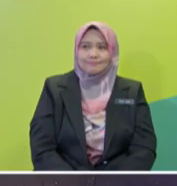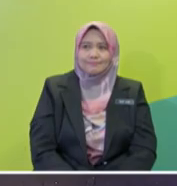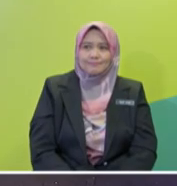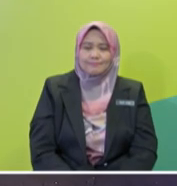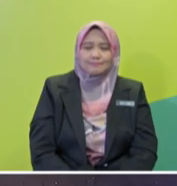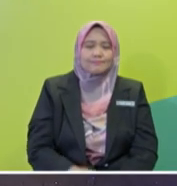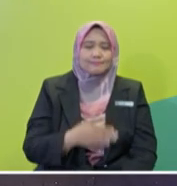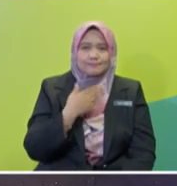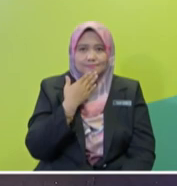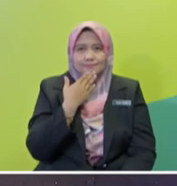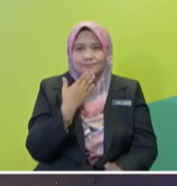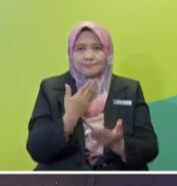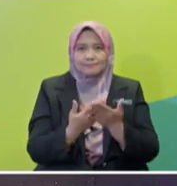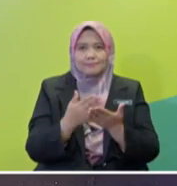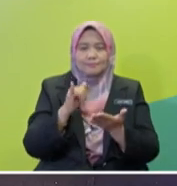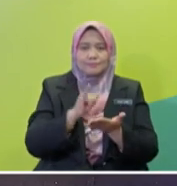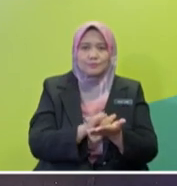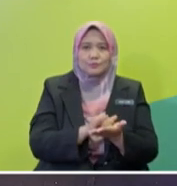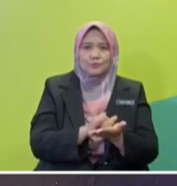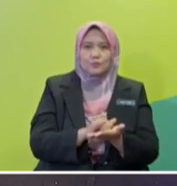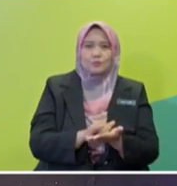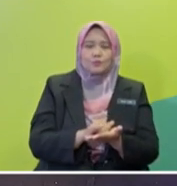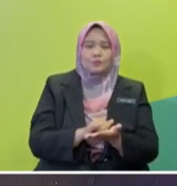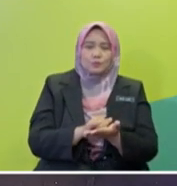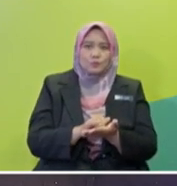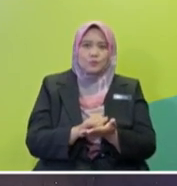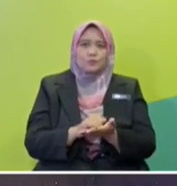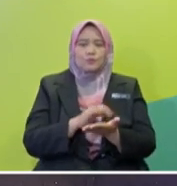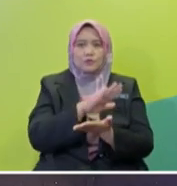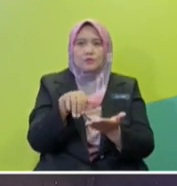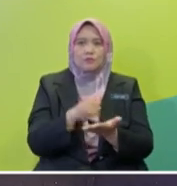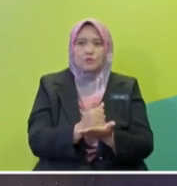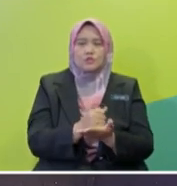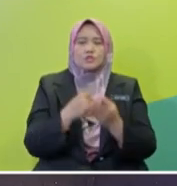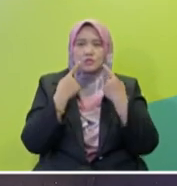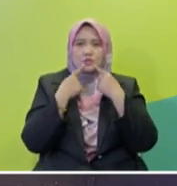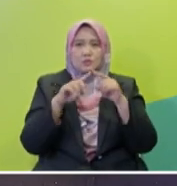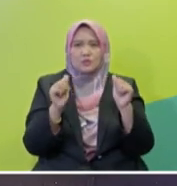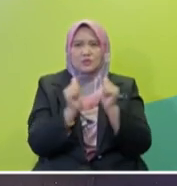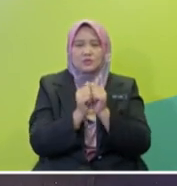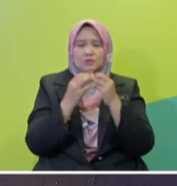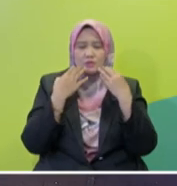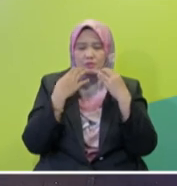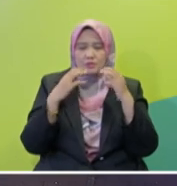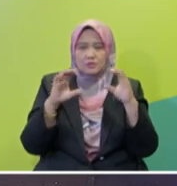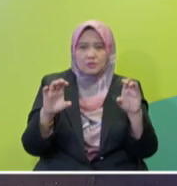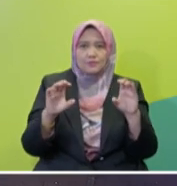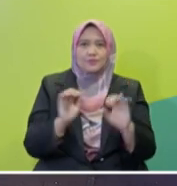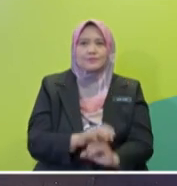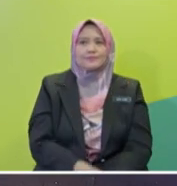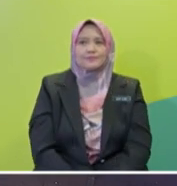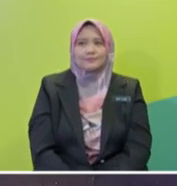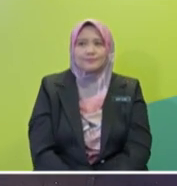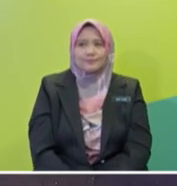sekali lagi Soal kuis berjahit dengan cemilan sekali ya untuk teks dalam atau cara